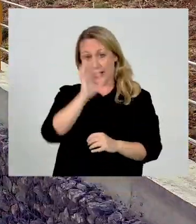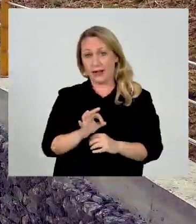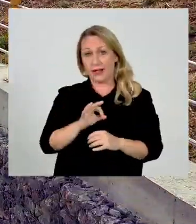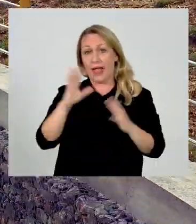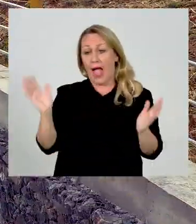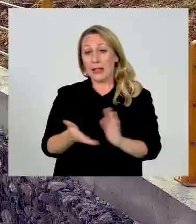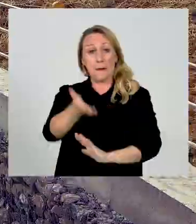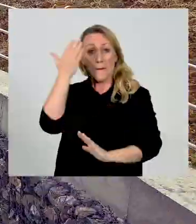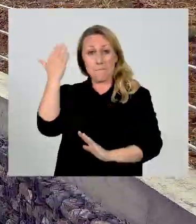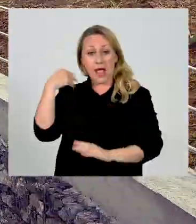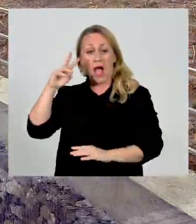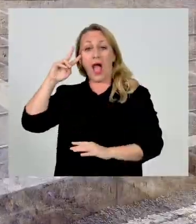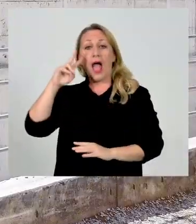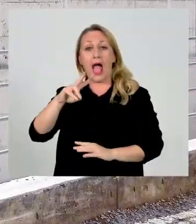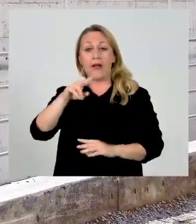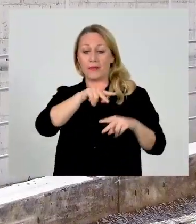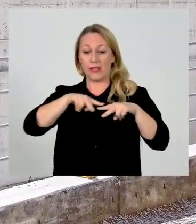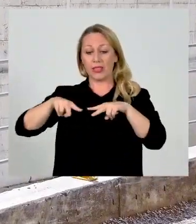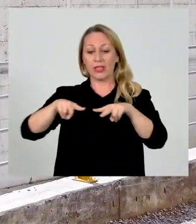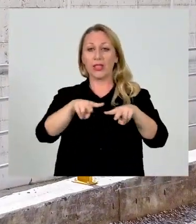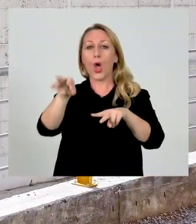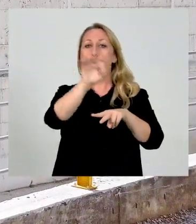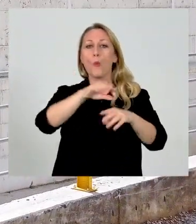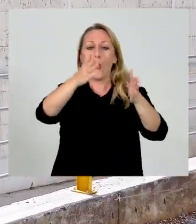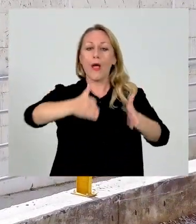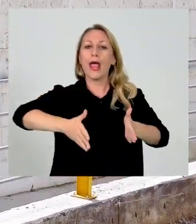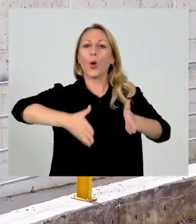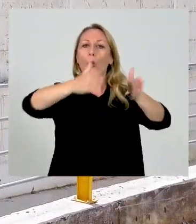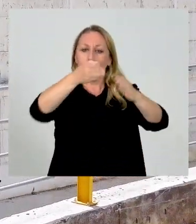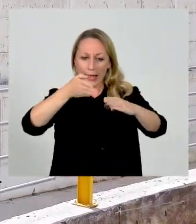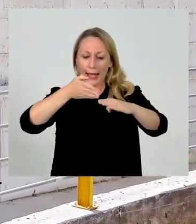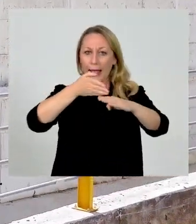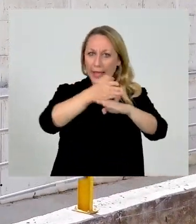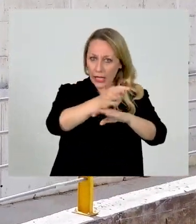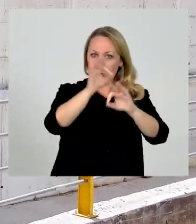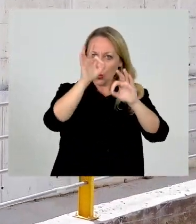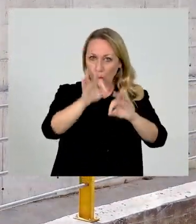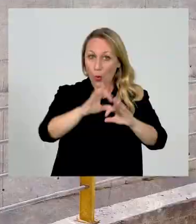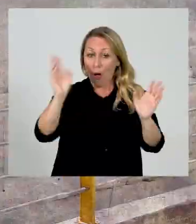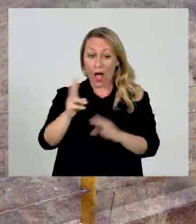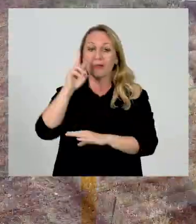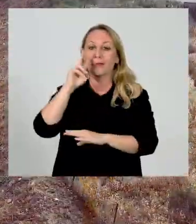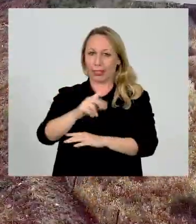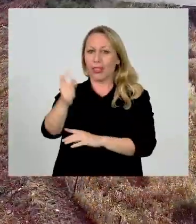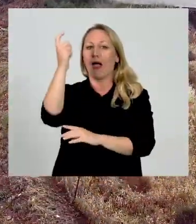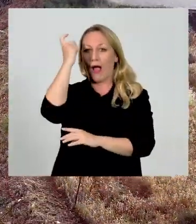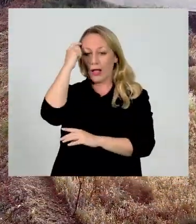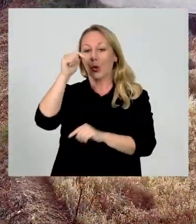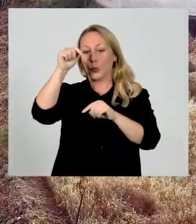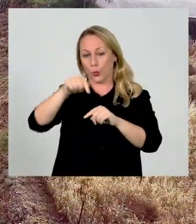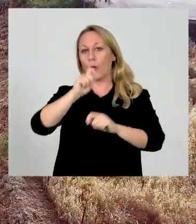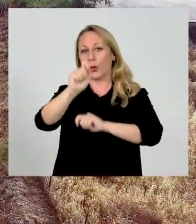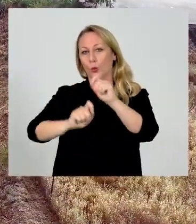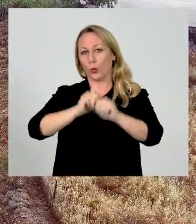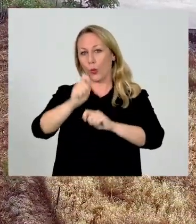Πραγματικά, αν έβλεπε κανείς που είχε φτάσει η κήτη μπροστά στην είσοδο μιας συγκεκριμένης πολυκατοικίας, θα καταλάβαινε πόσο